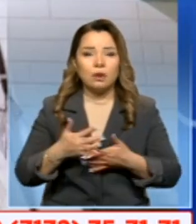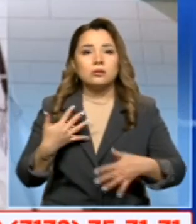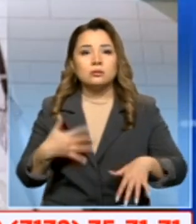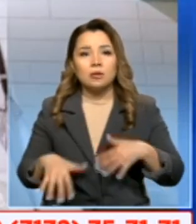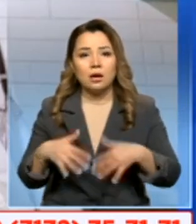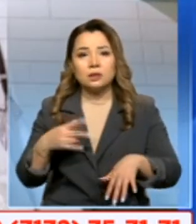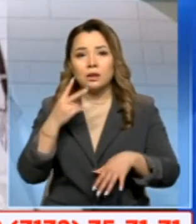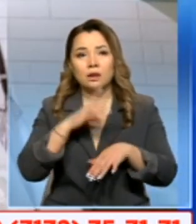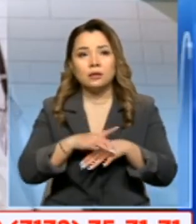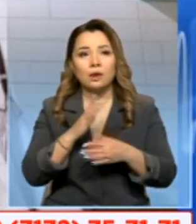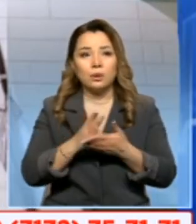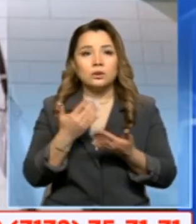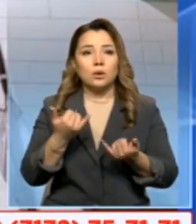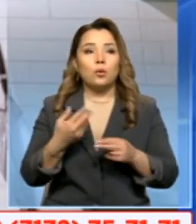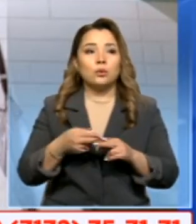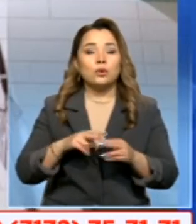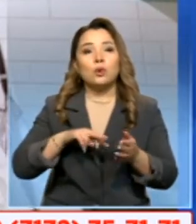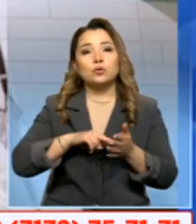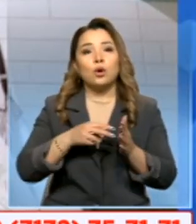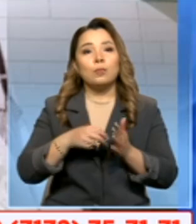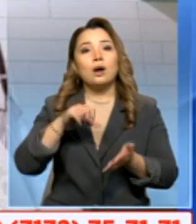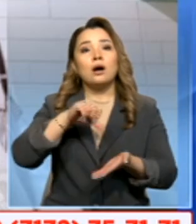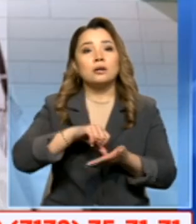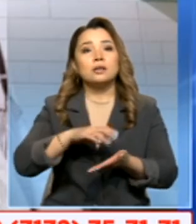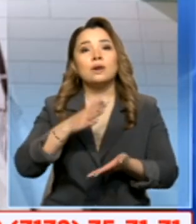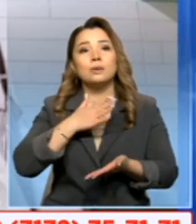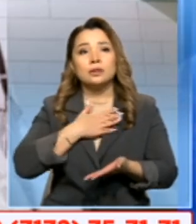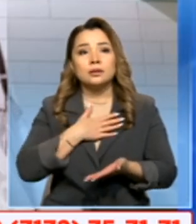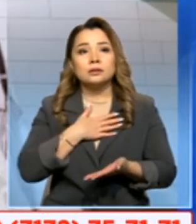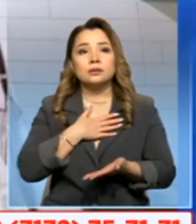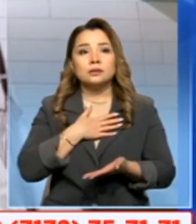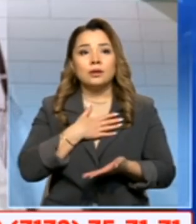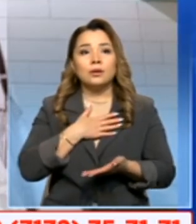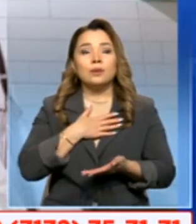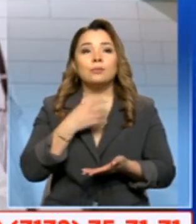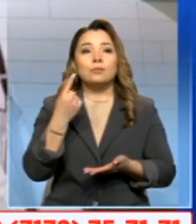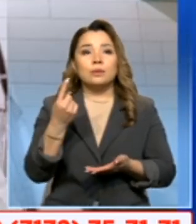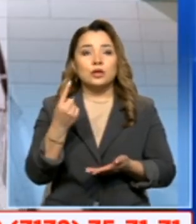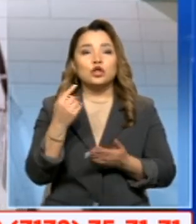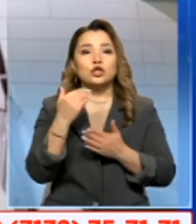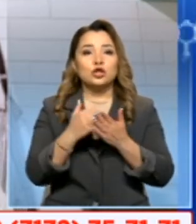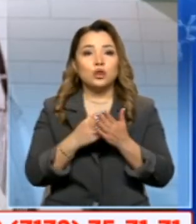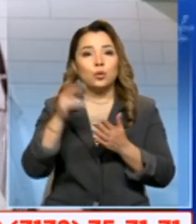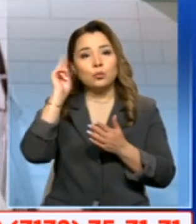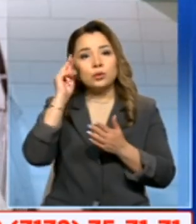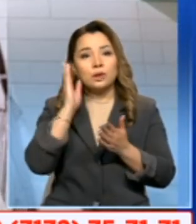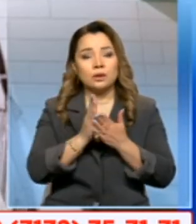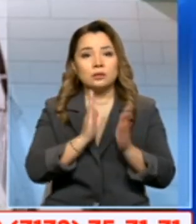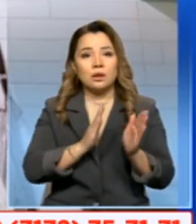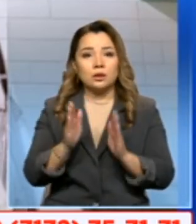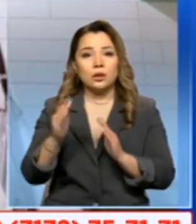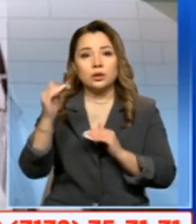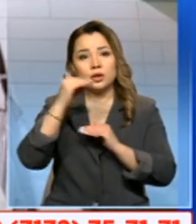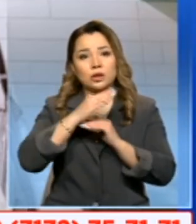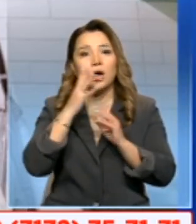әлсіздік байқалатын, ал осы жобаға қатысқалы мен бір режимге үйрендім, кешкі сағат